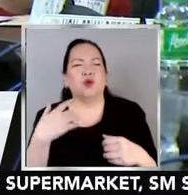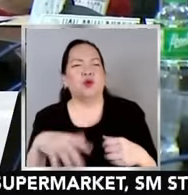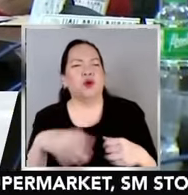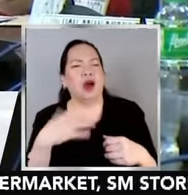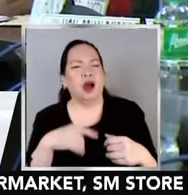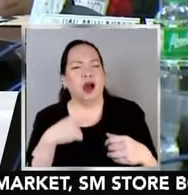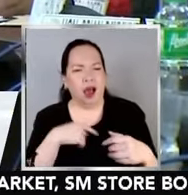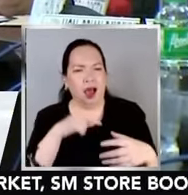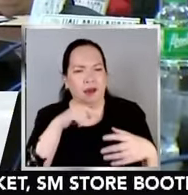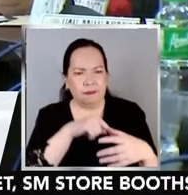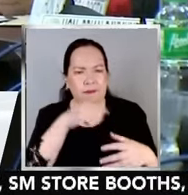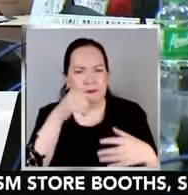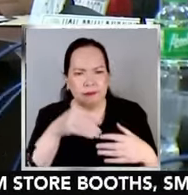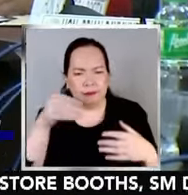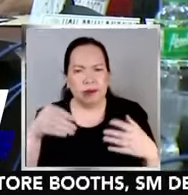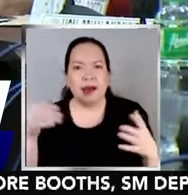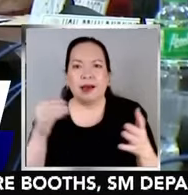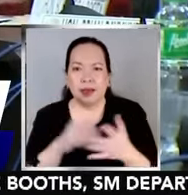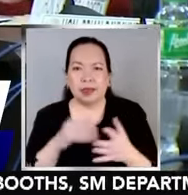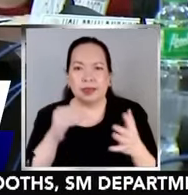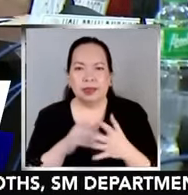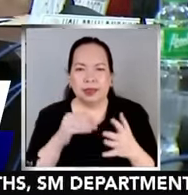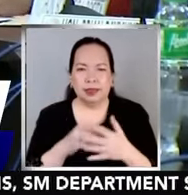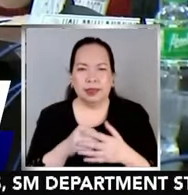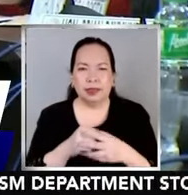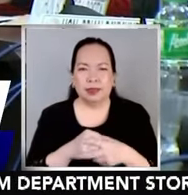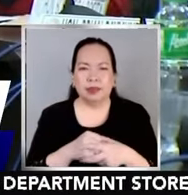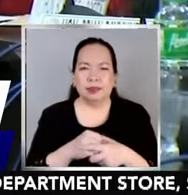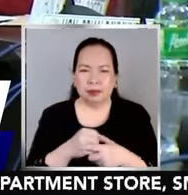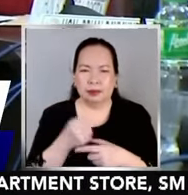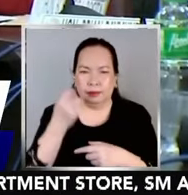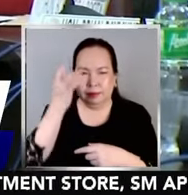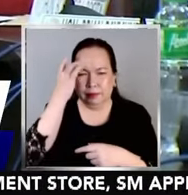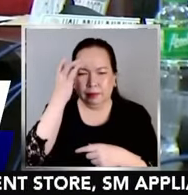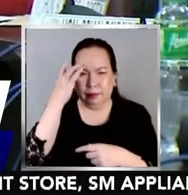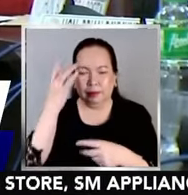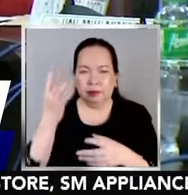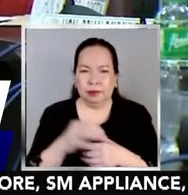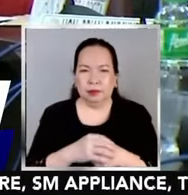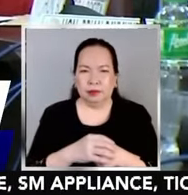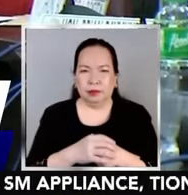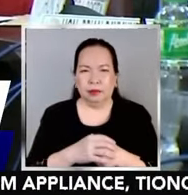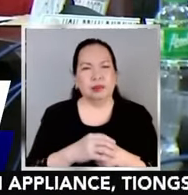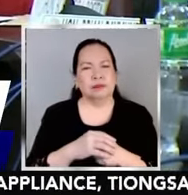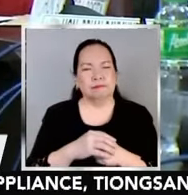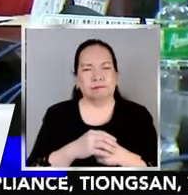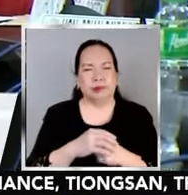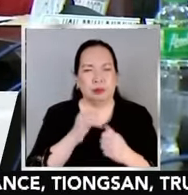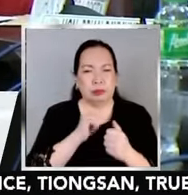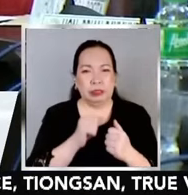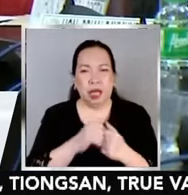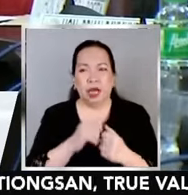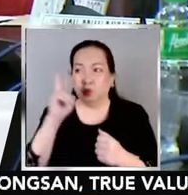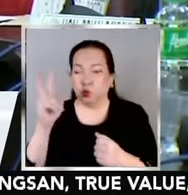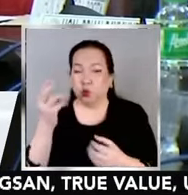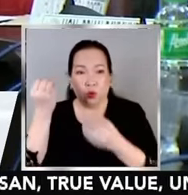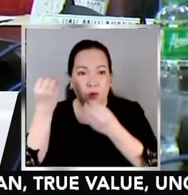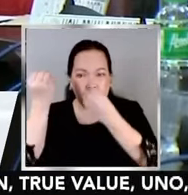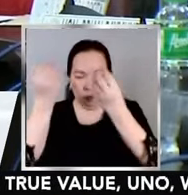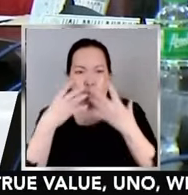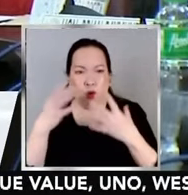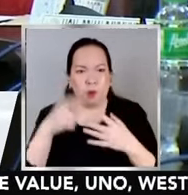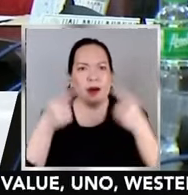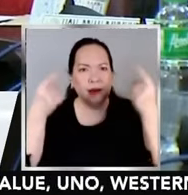Go ahead. Ganon ang nangyayari na. And there were, again, 2 reported incidents ng